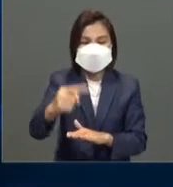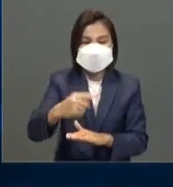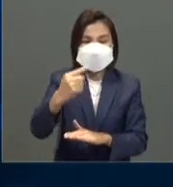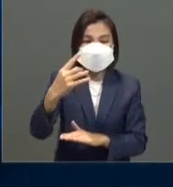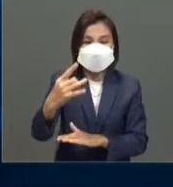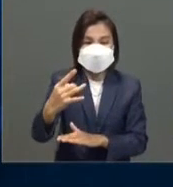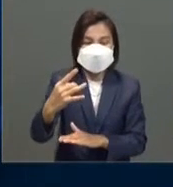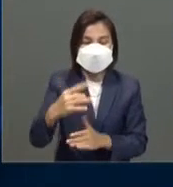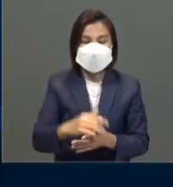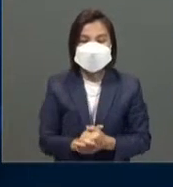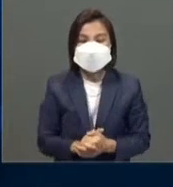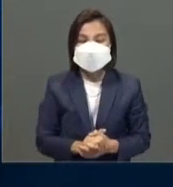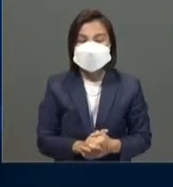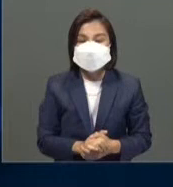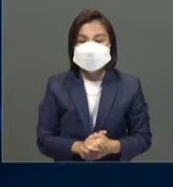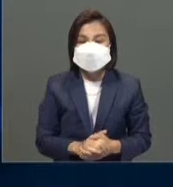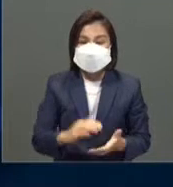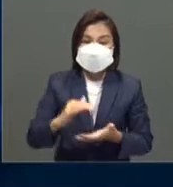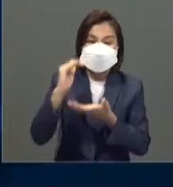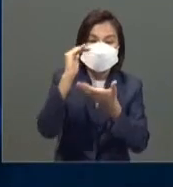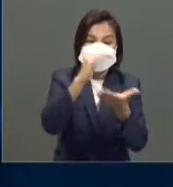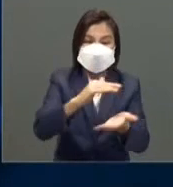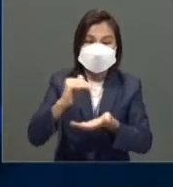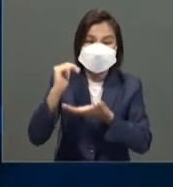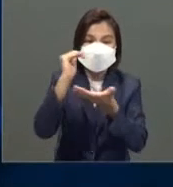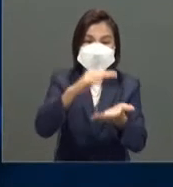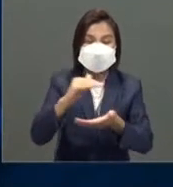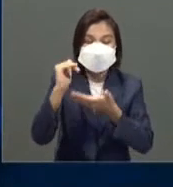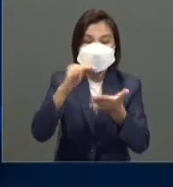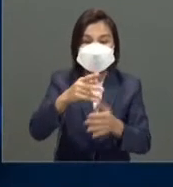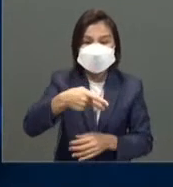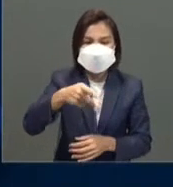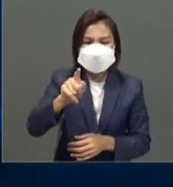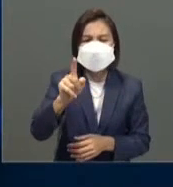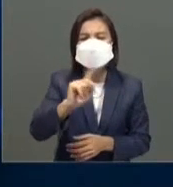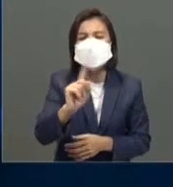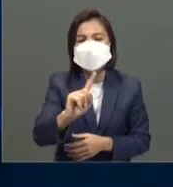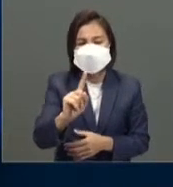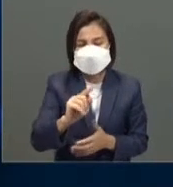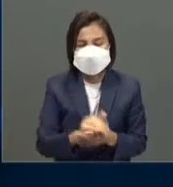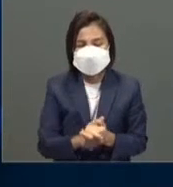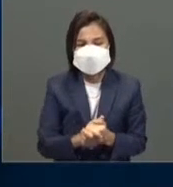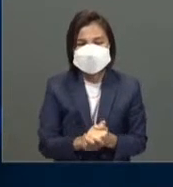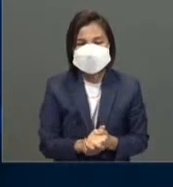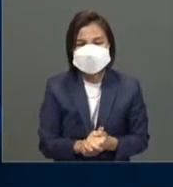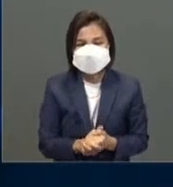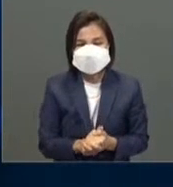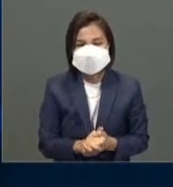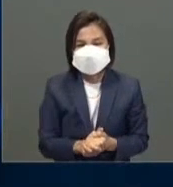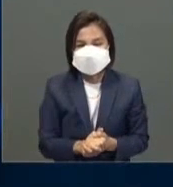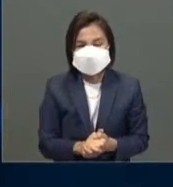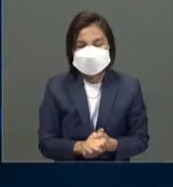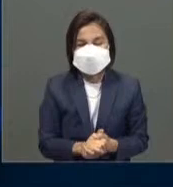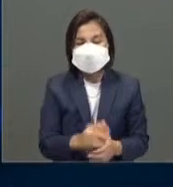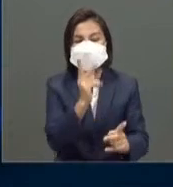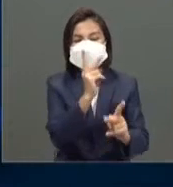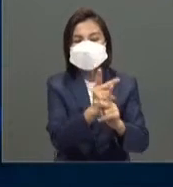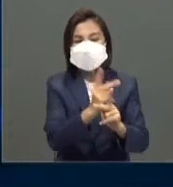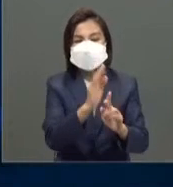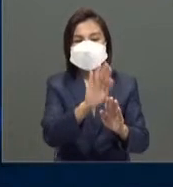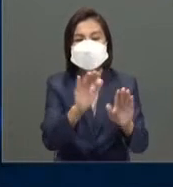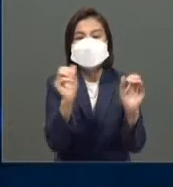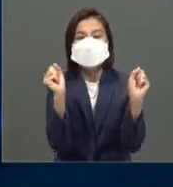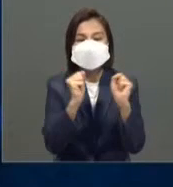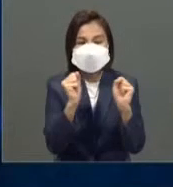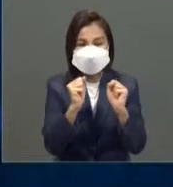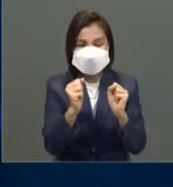คมนะครับการทยอยส่งอย่างนี้นะครับจะเป็นประโยชน์นะครับในแง่ที่การจัดเก็บการดูแล